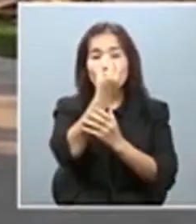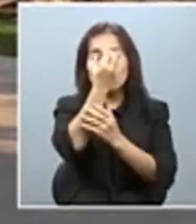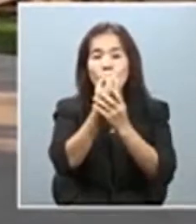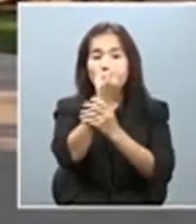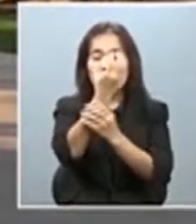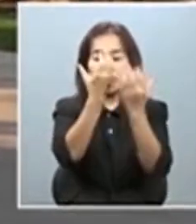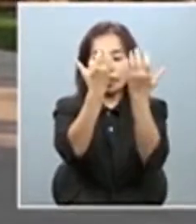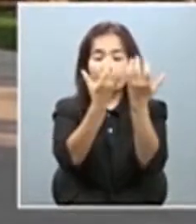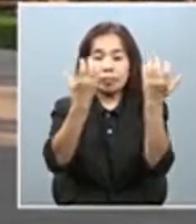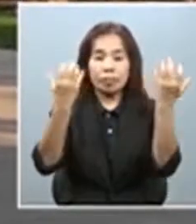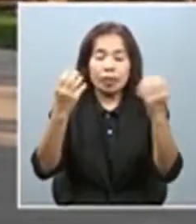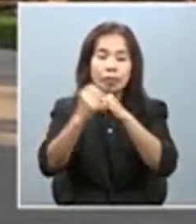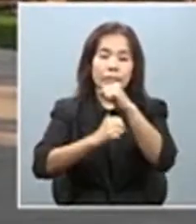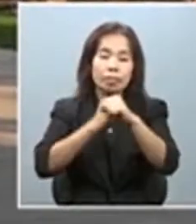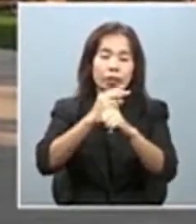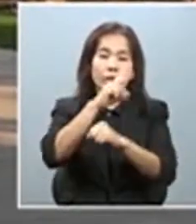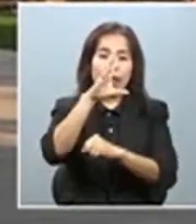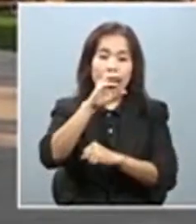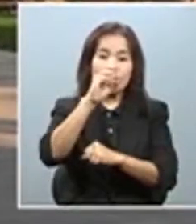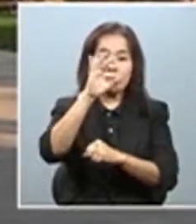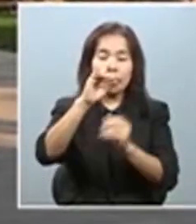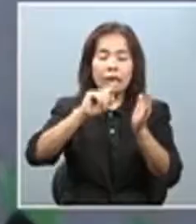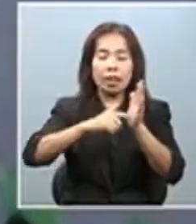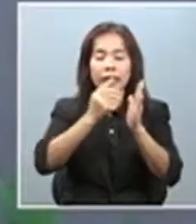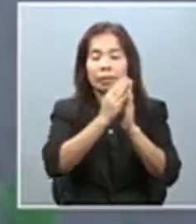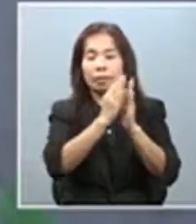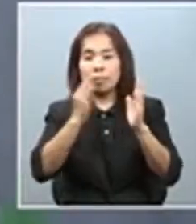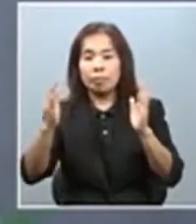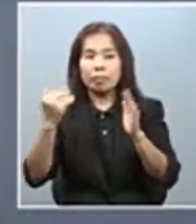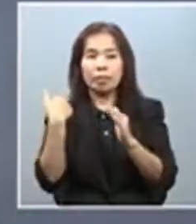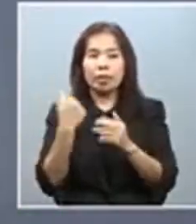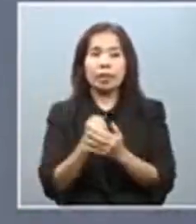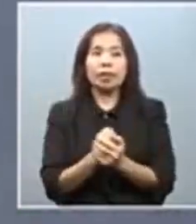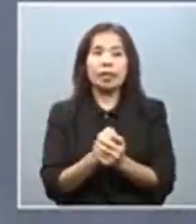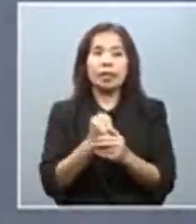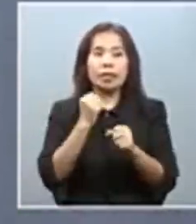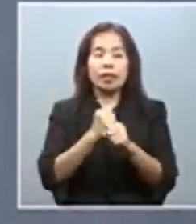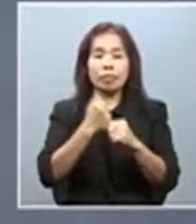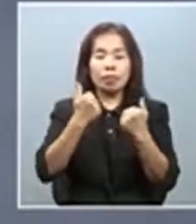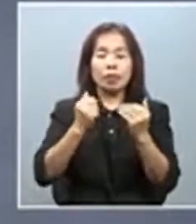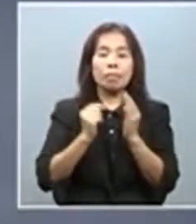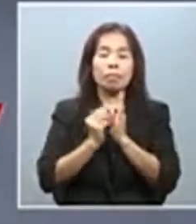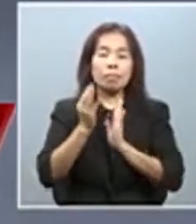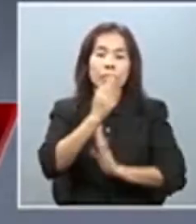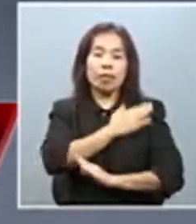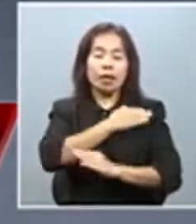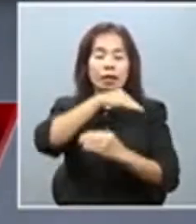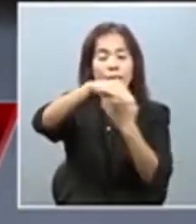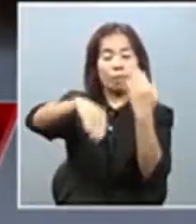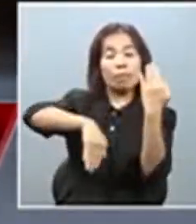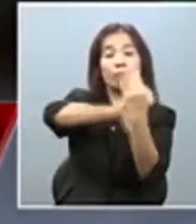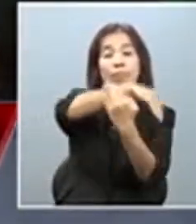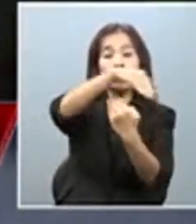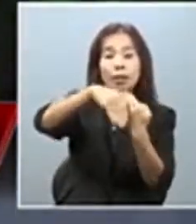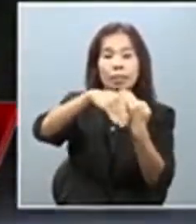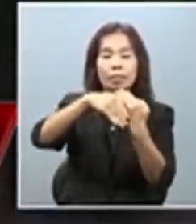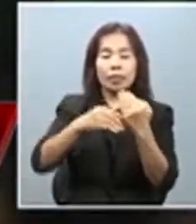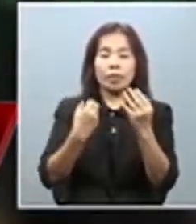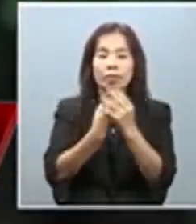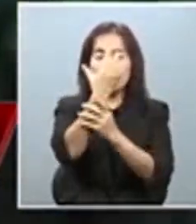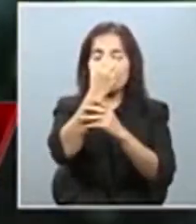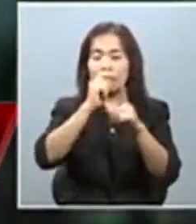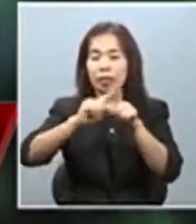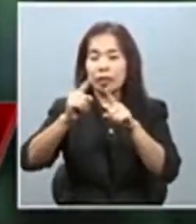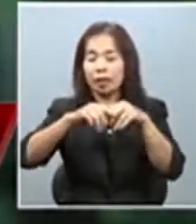ปี2558ครับก็บอกว่าถึงเวลานี้บวชต้นไม้น้อยใหญ่รอบวัดไปแล้วกว่า100ต้นนะ